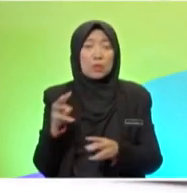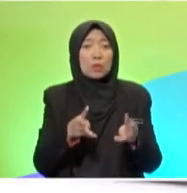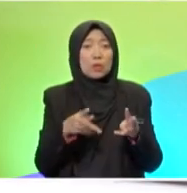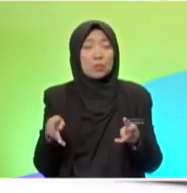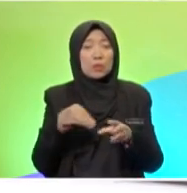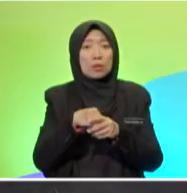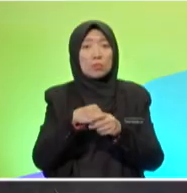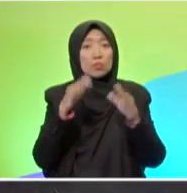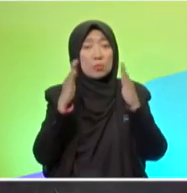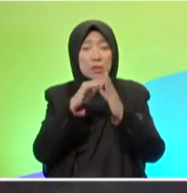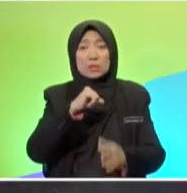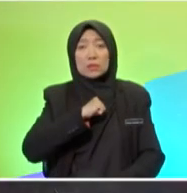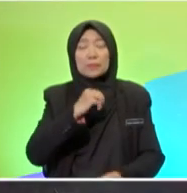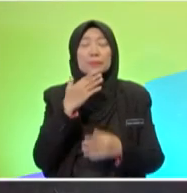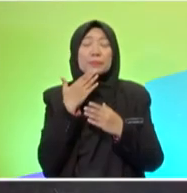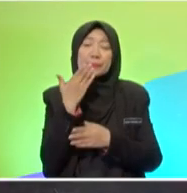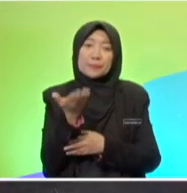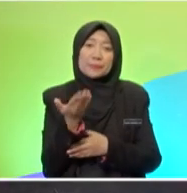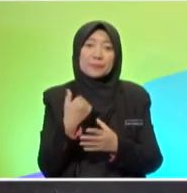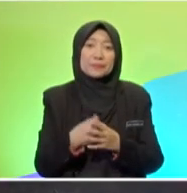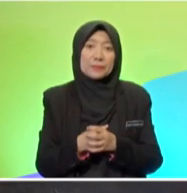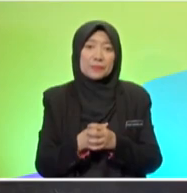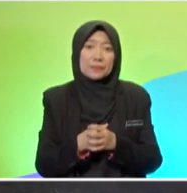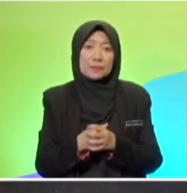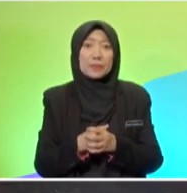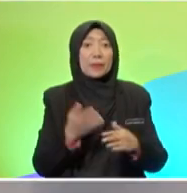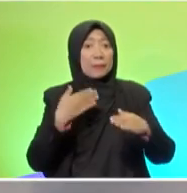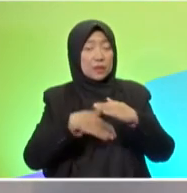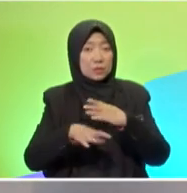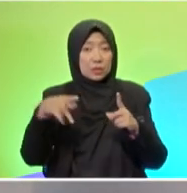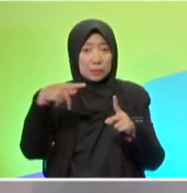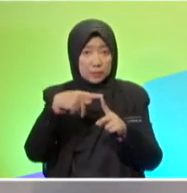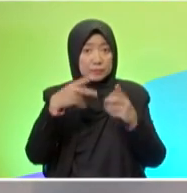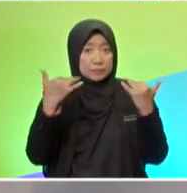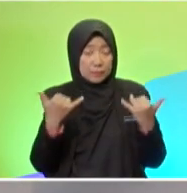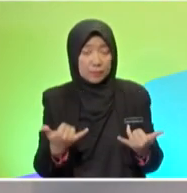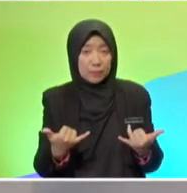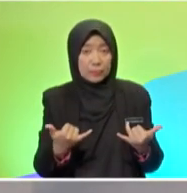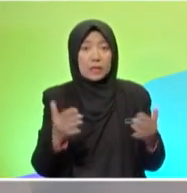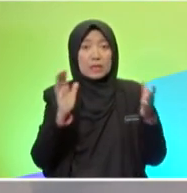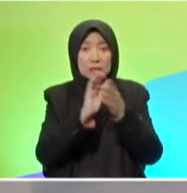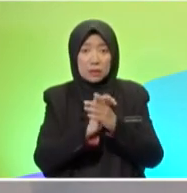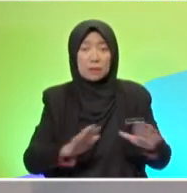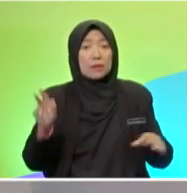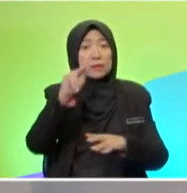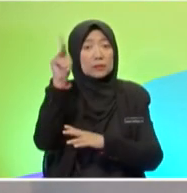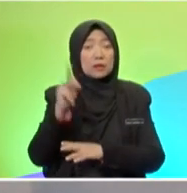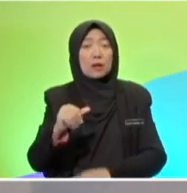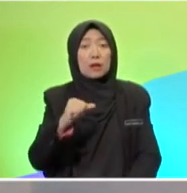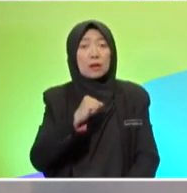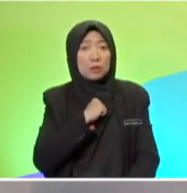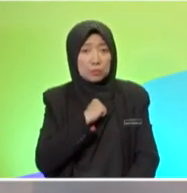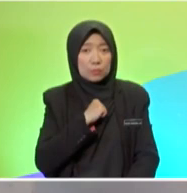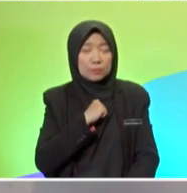sendiri kita masuk kepada yang seterusnya yaitu selamatkah aku kita